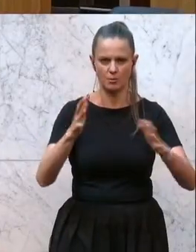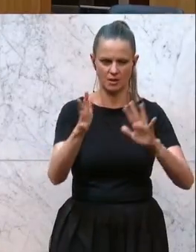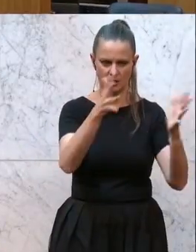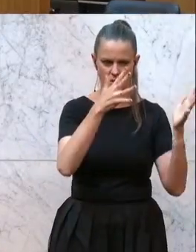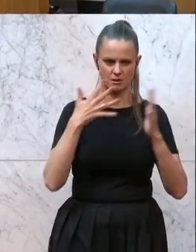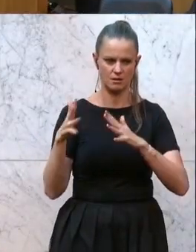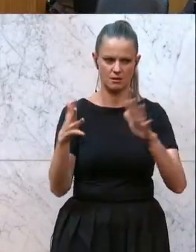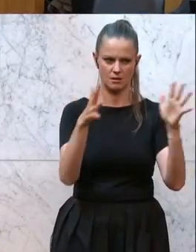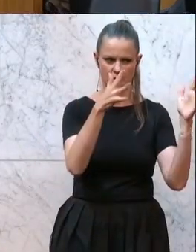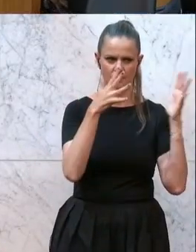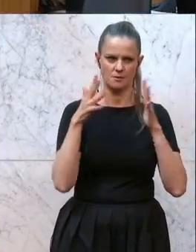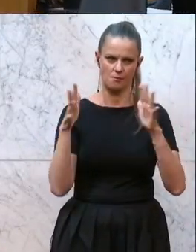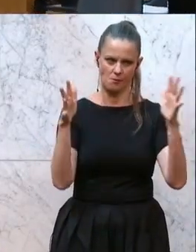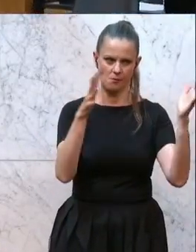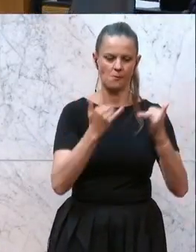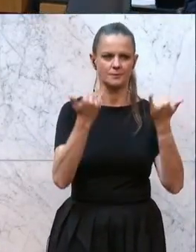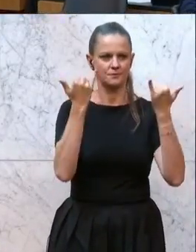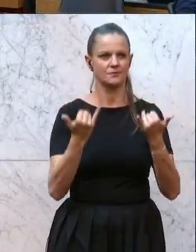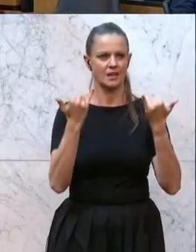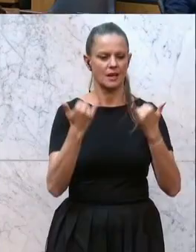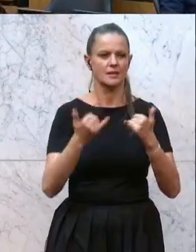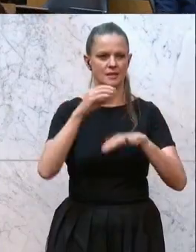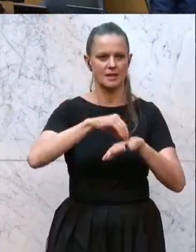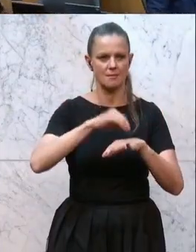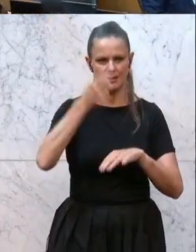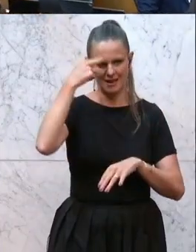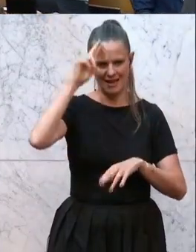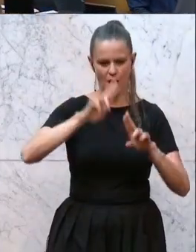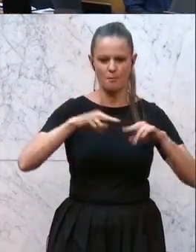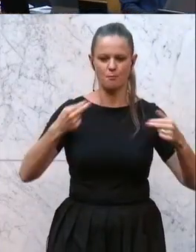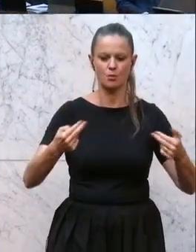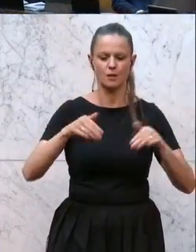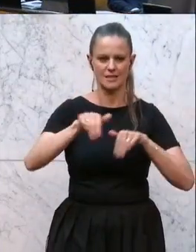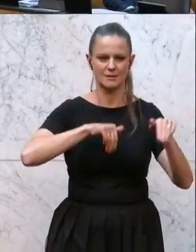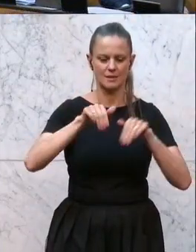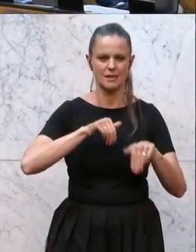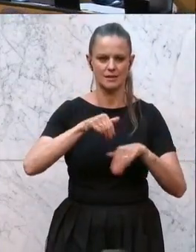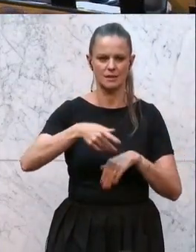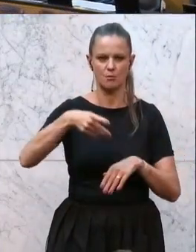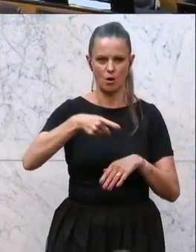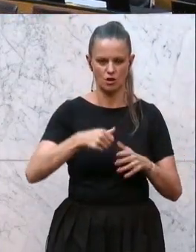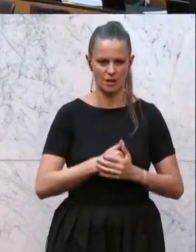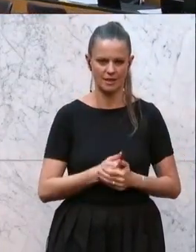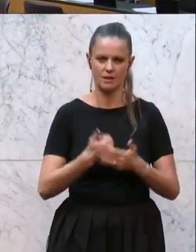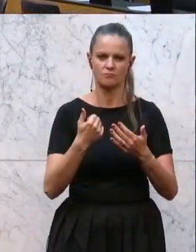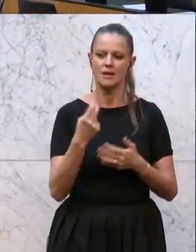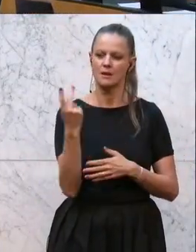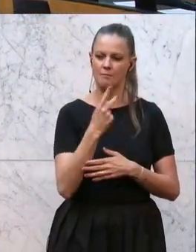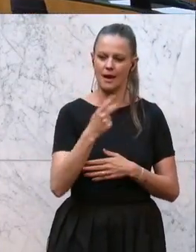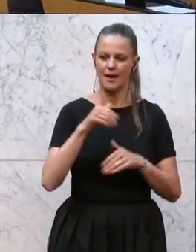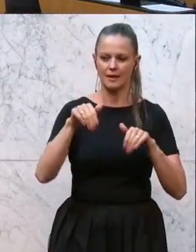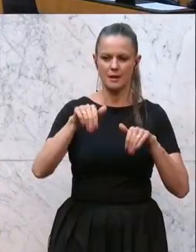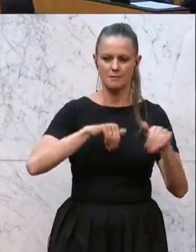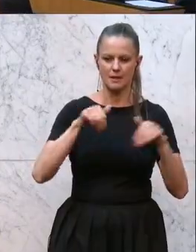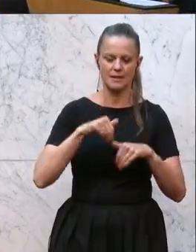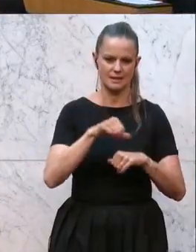Viele Lehrkräfte seien nicht mehr bereit, einen Job zu machen, weil die Bürokratie immer mehr zunehme, kritisiert NIAS Group Frau Beata Meindl-Reisinger.